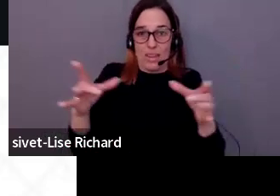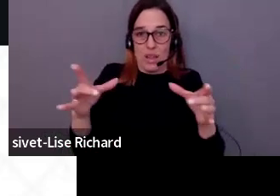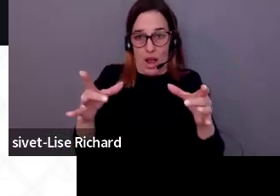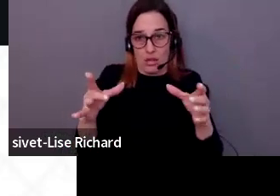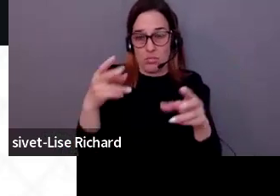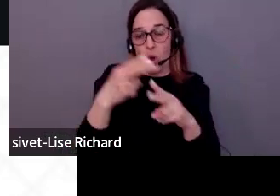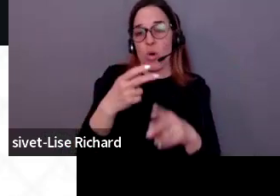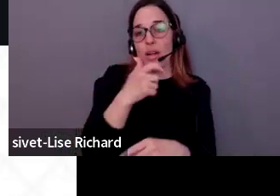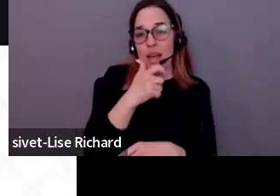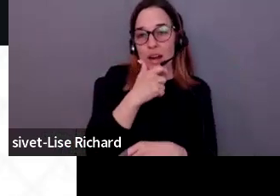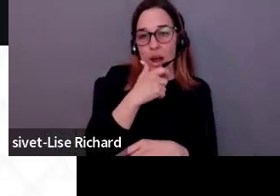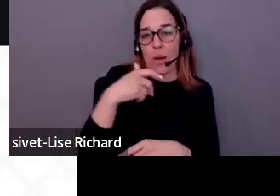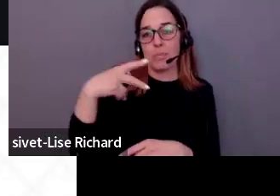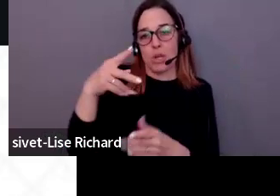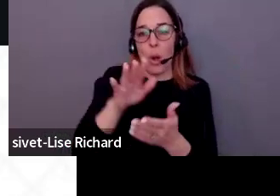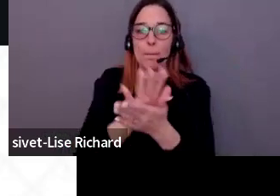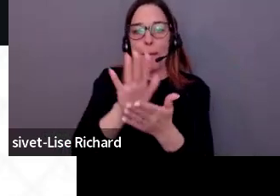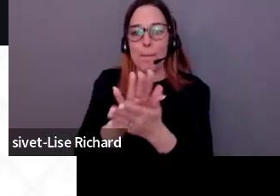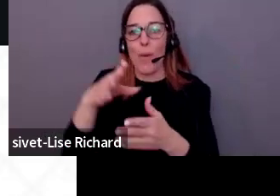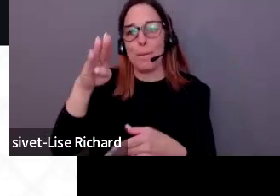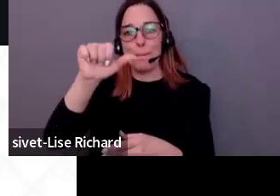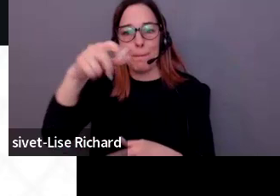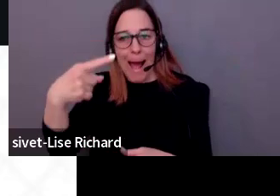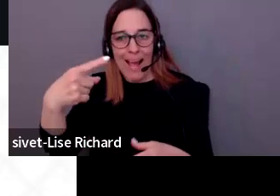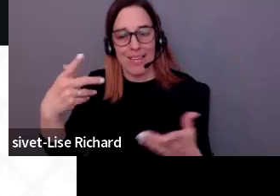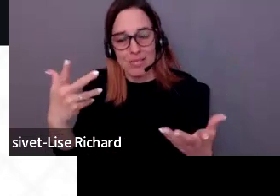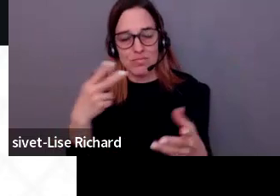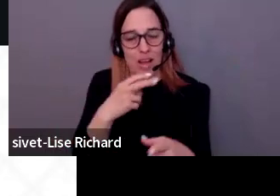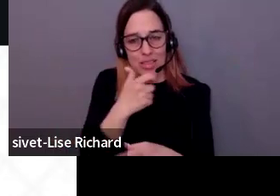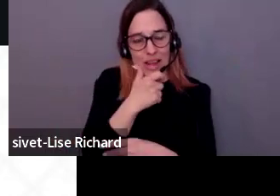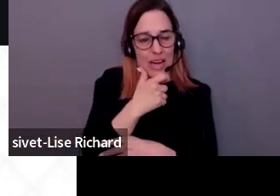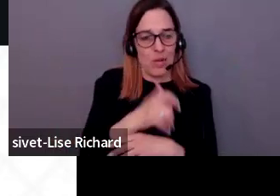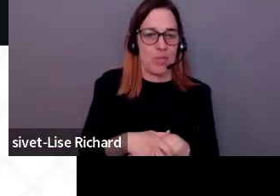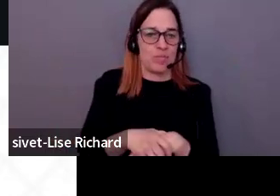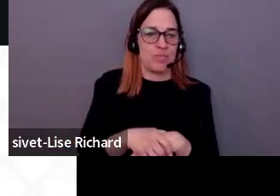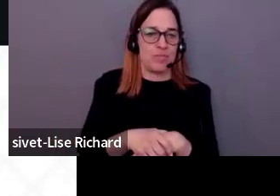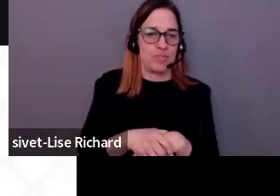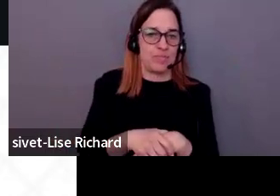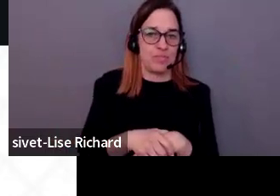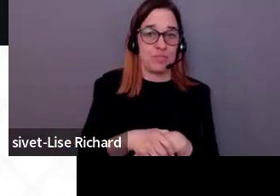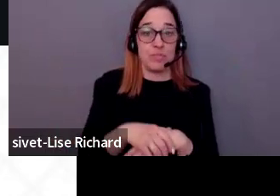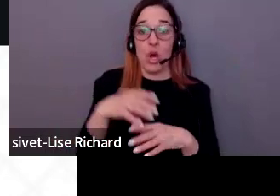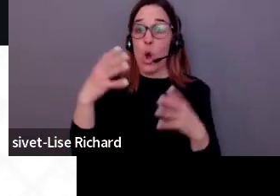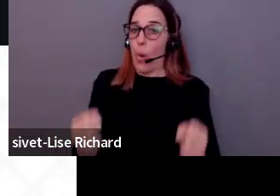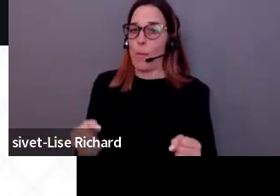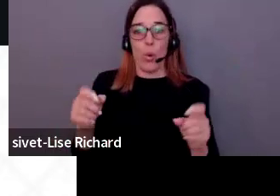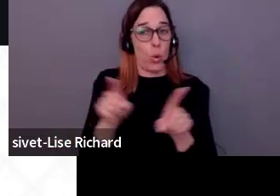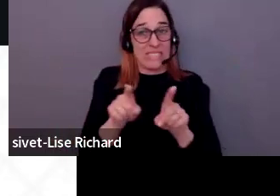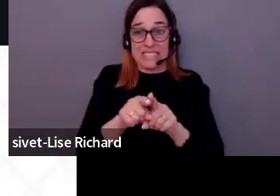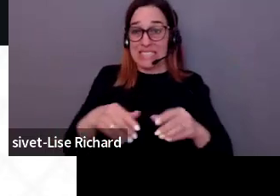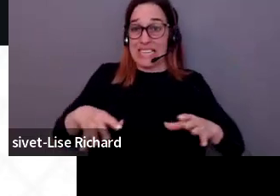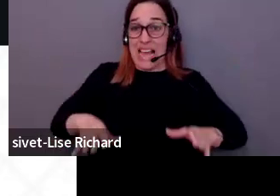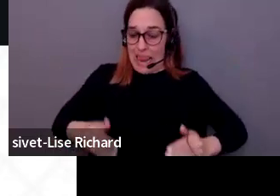paper bag pantalon. Des jupes volumineuses. Encore une fois, on n'a pas beaucoup de hanches, donc on peut se permettre les